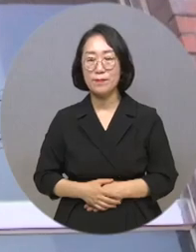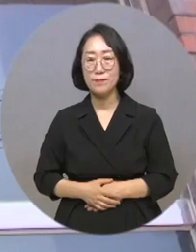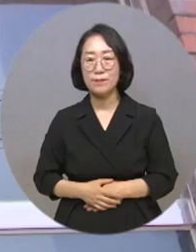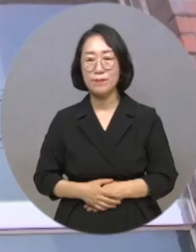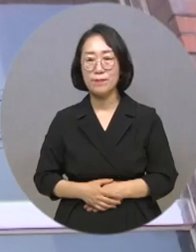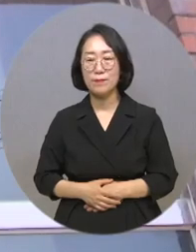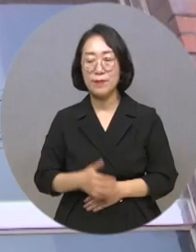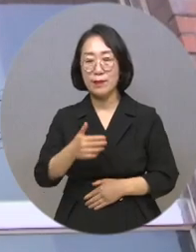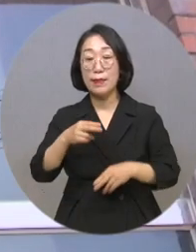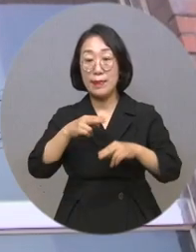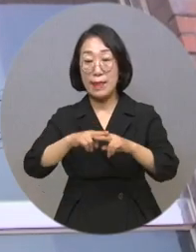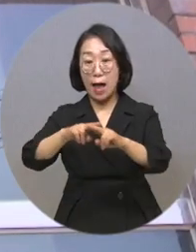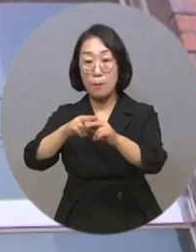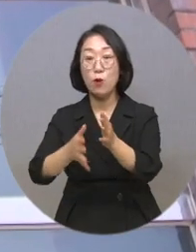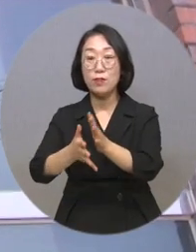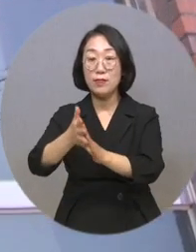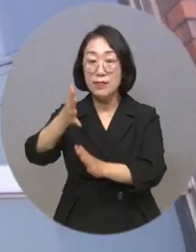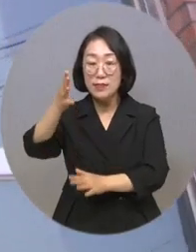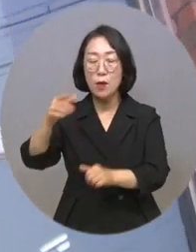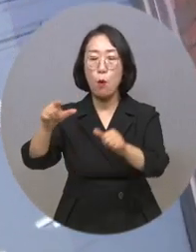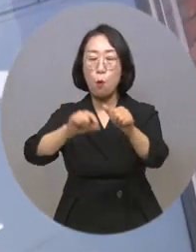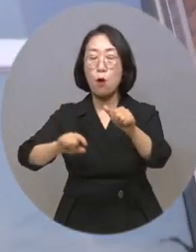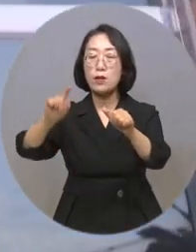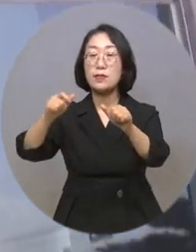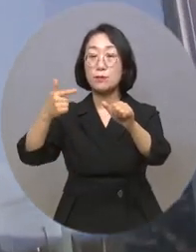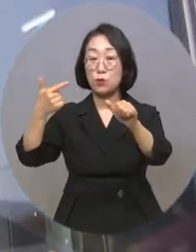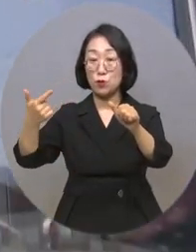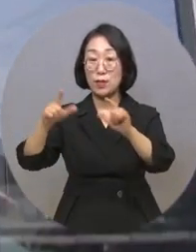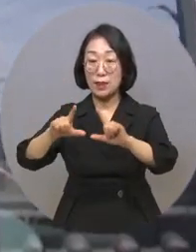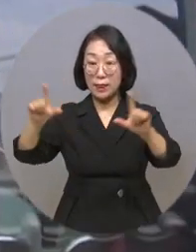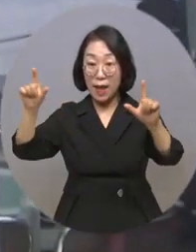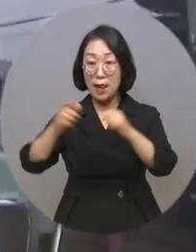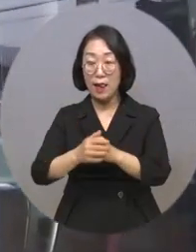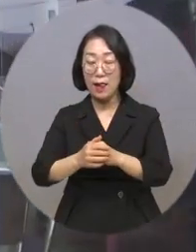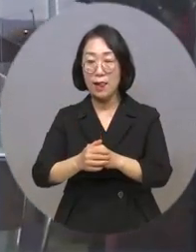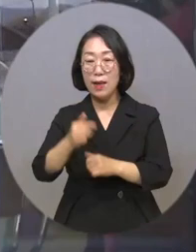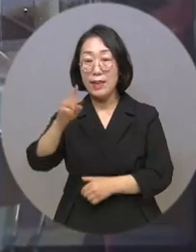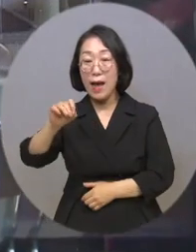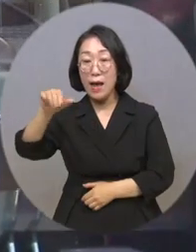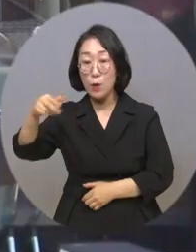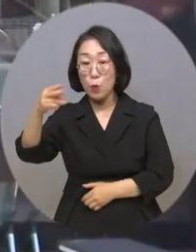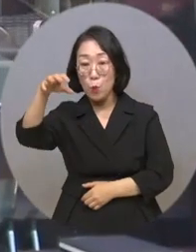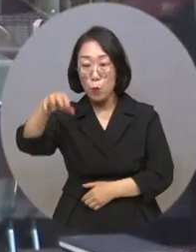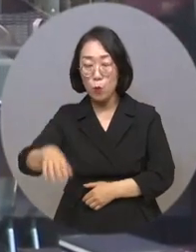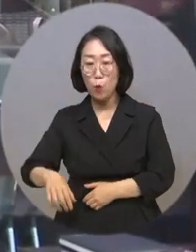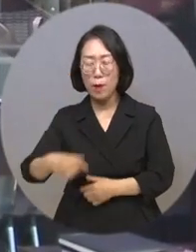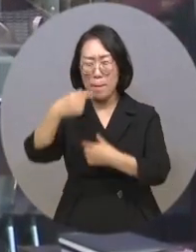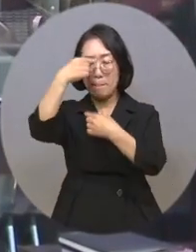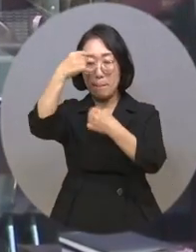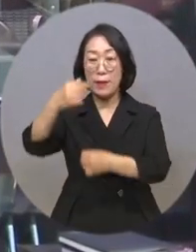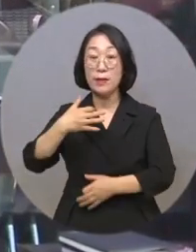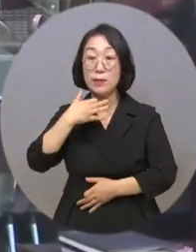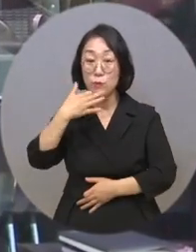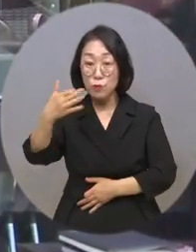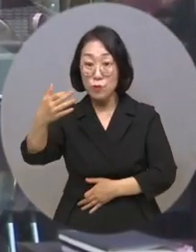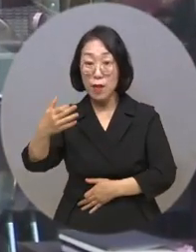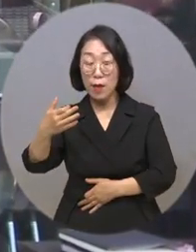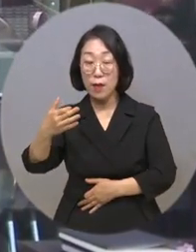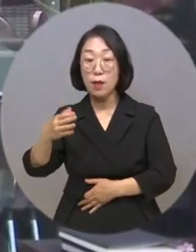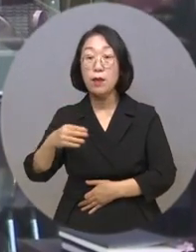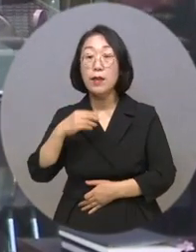전북 남원시는 지난 5월 16일 남원 향교에서 만 19세가 되는